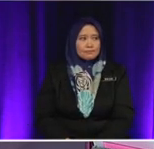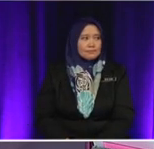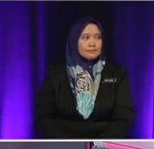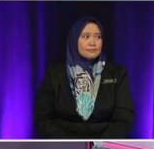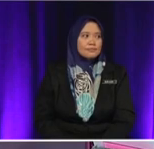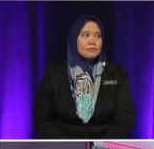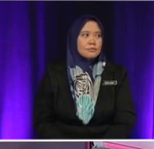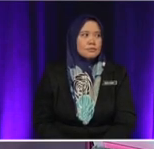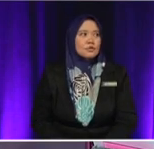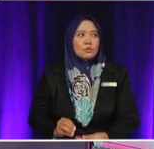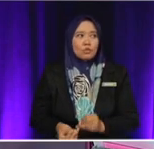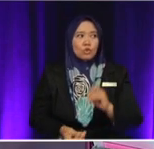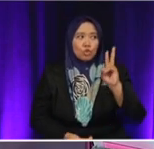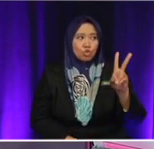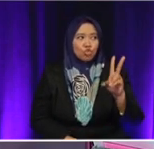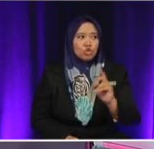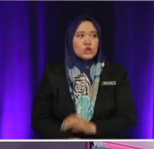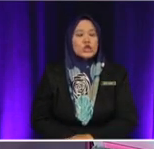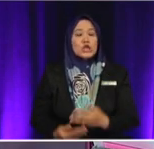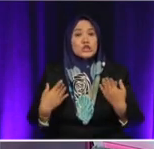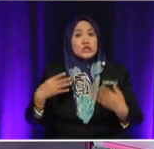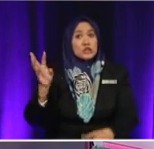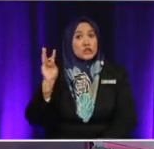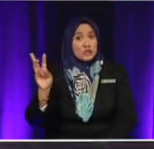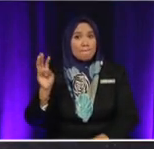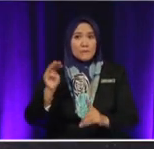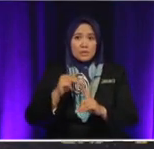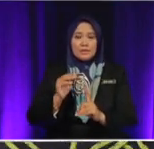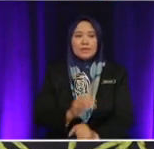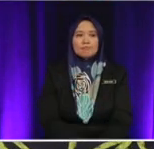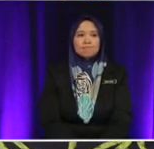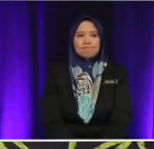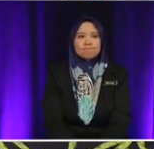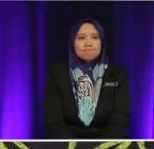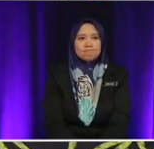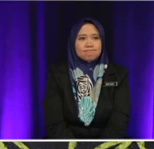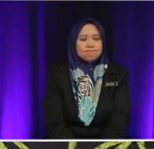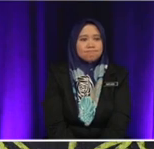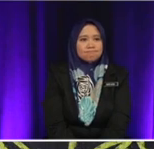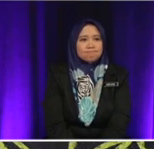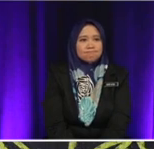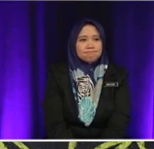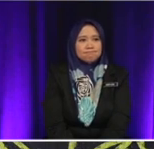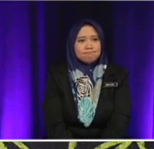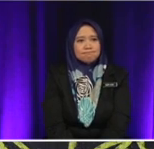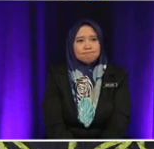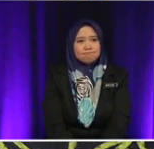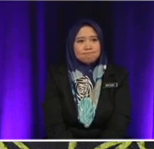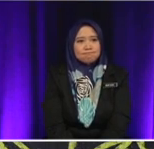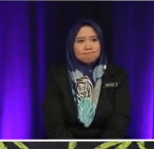berinteraksi. Siapa yang boleh? 6 markah. Terangkan. Okey, Afika. 2 tangan markah. Diangkat, cikgu. 2 tangan. Okey,